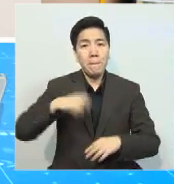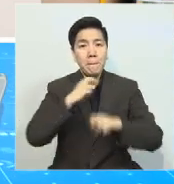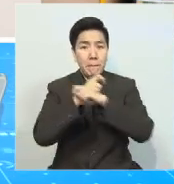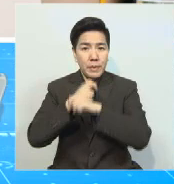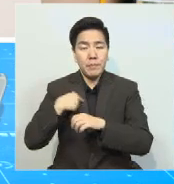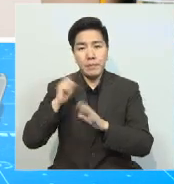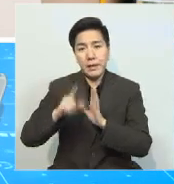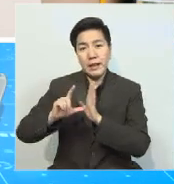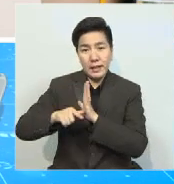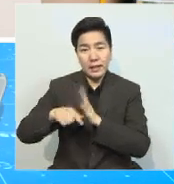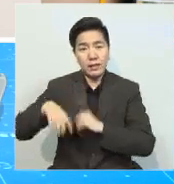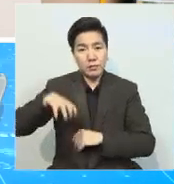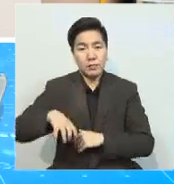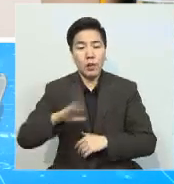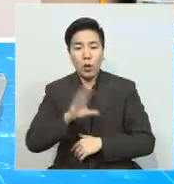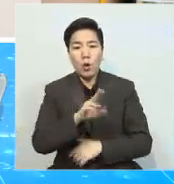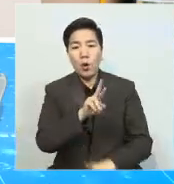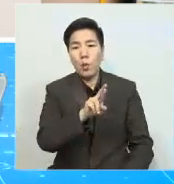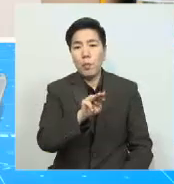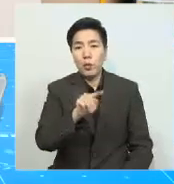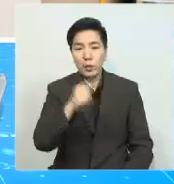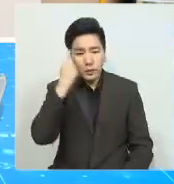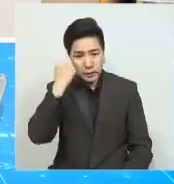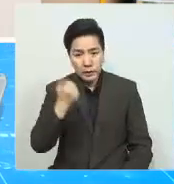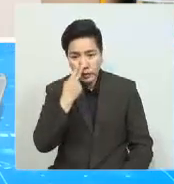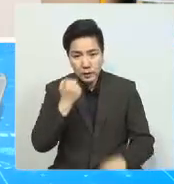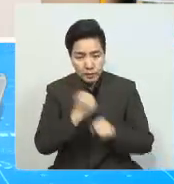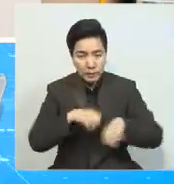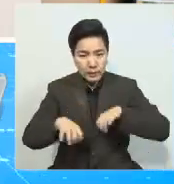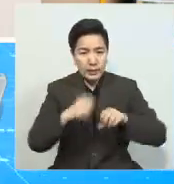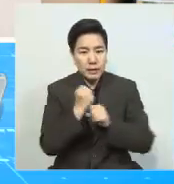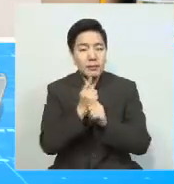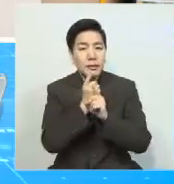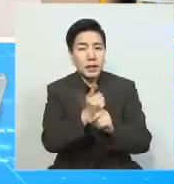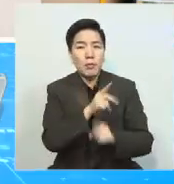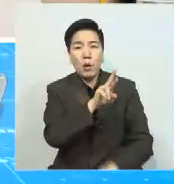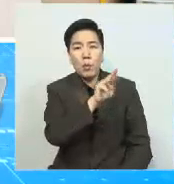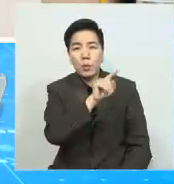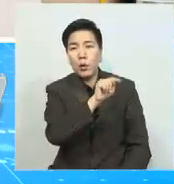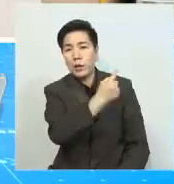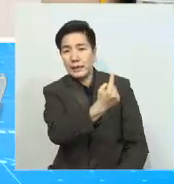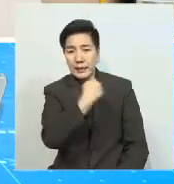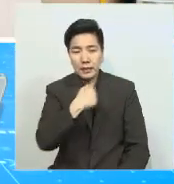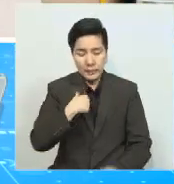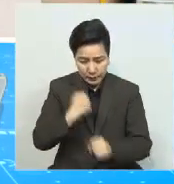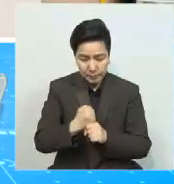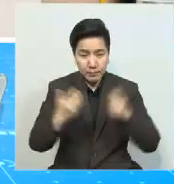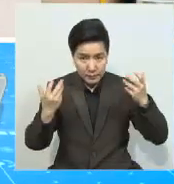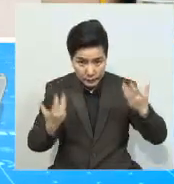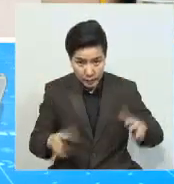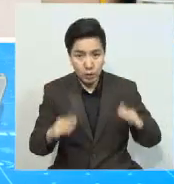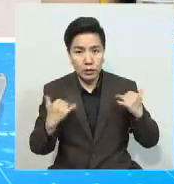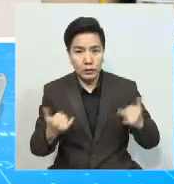ฝ่ายเลขาของท่านรัฐมนตรีเนี่ยเราก็ได้ดำเนินการตามแผนที่รัฐมนตรีได้สั่งการมาเกือบทั้งหมดนะครับ